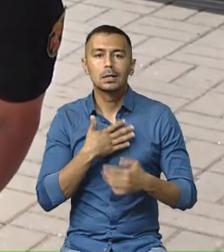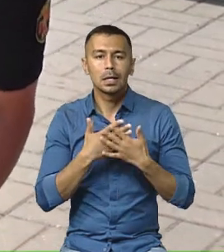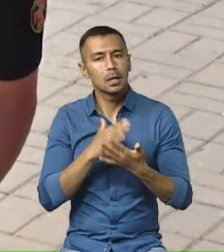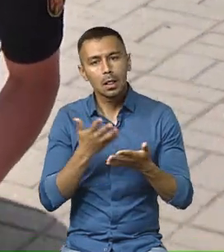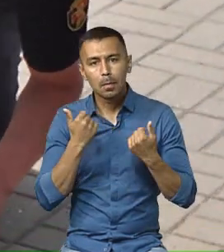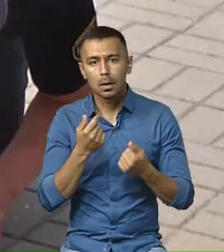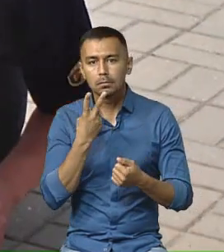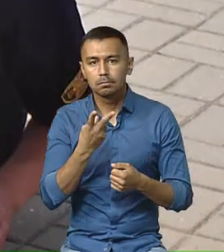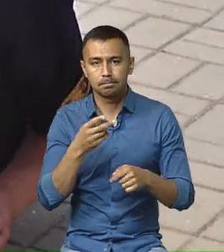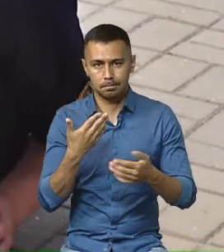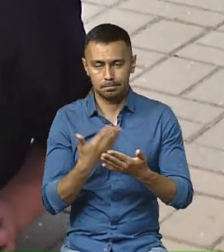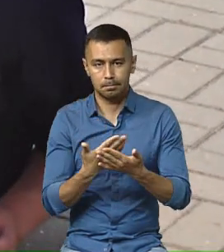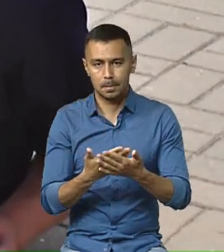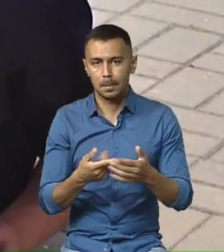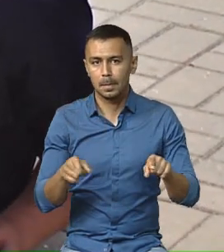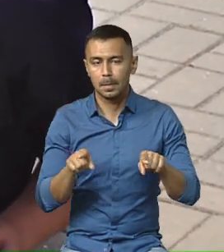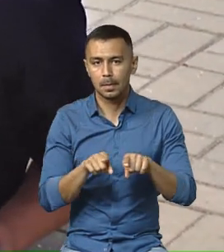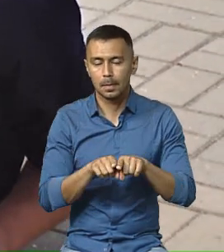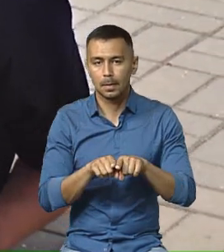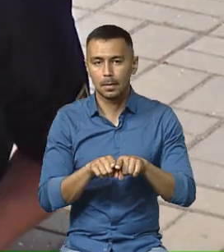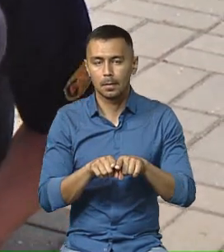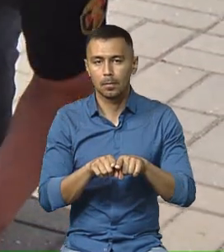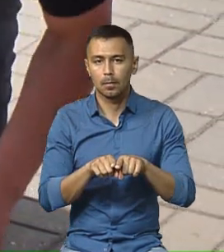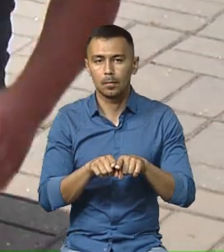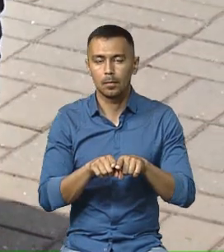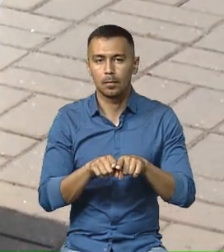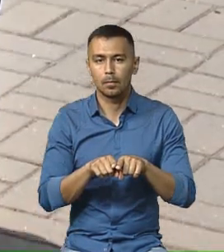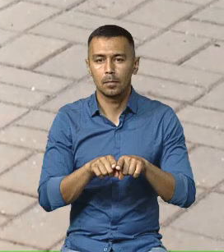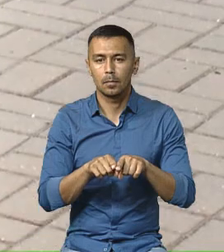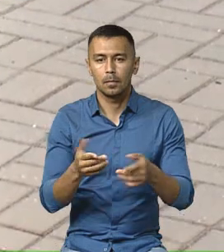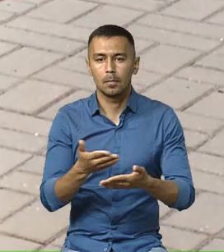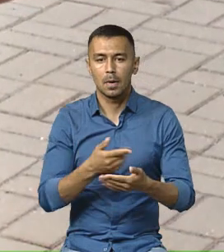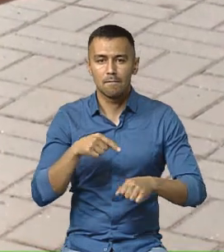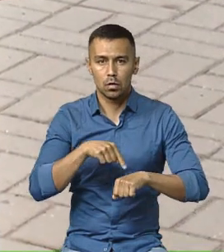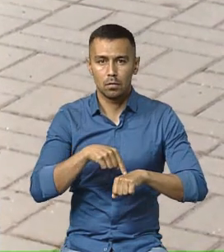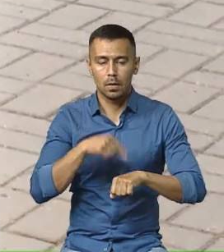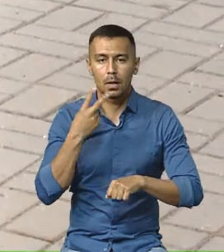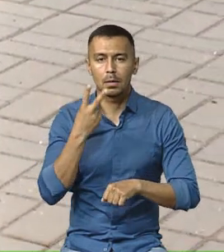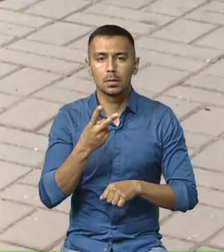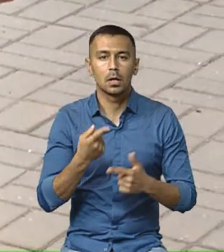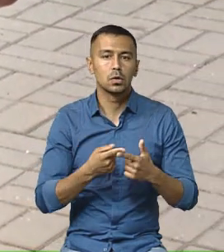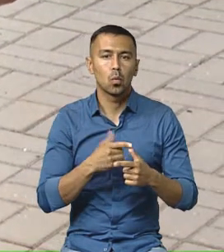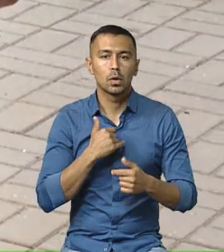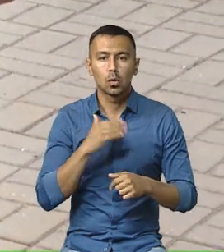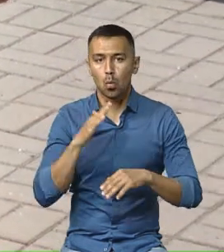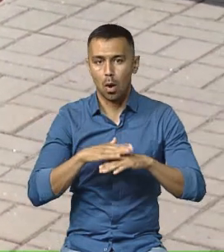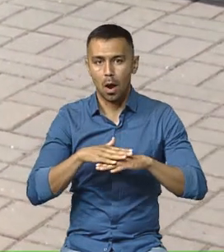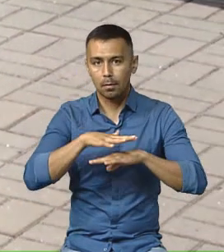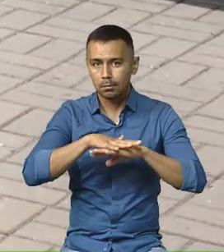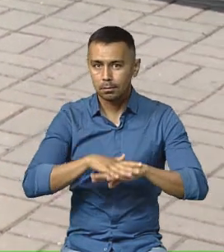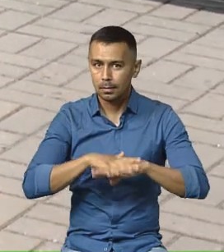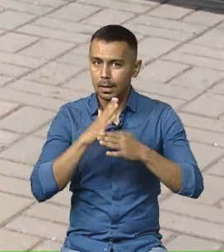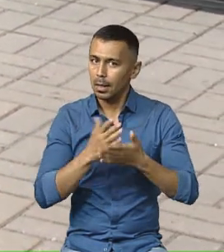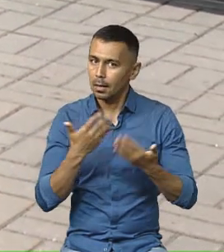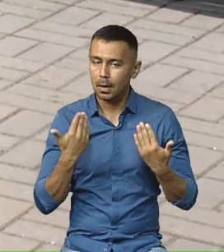чином. Схиляємося над потерпілим. Вухом ми відчуваємо і дивимося, чи в нас рука опускається. В принципі,